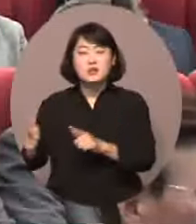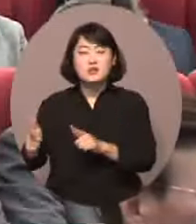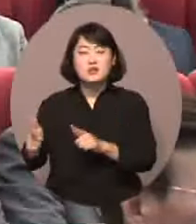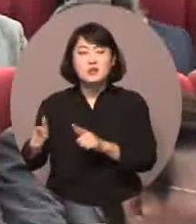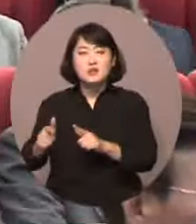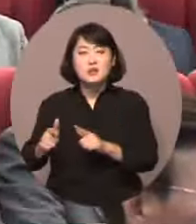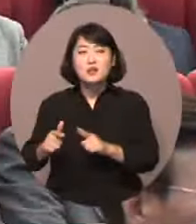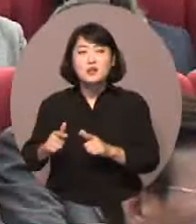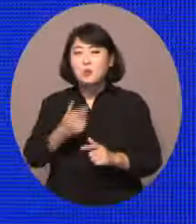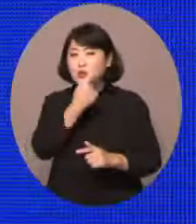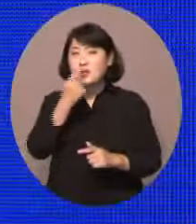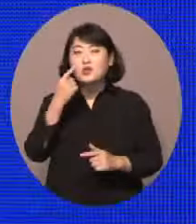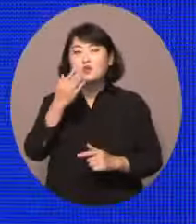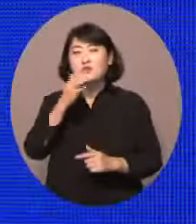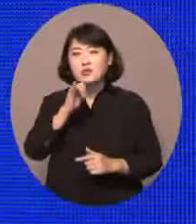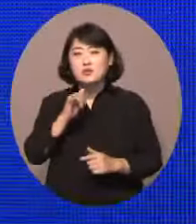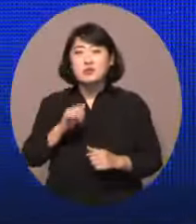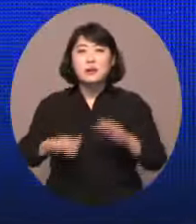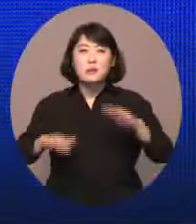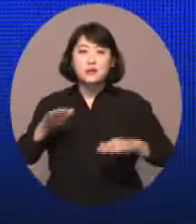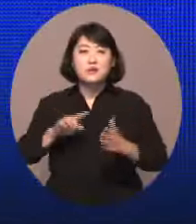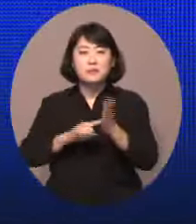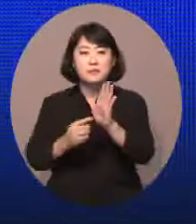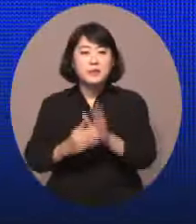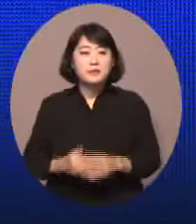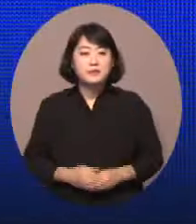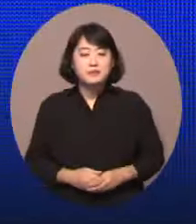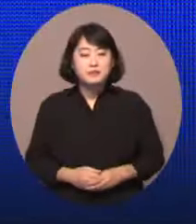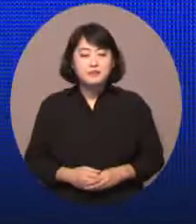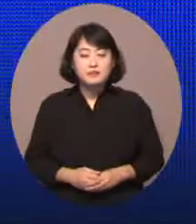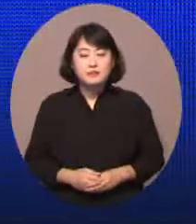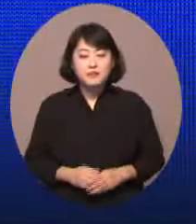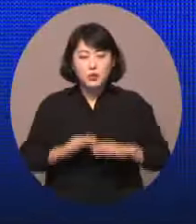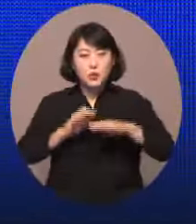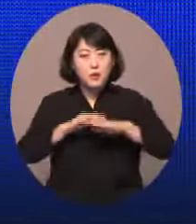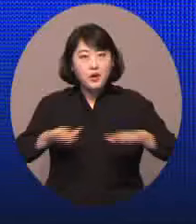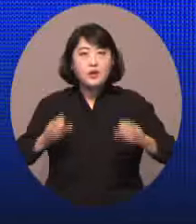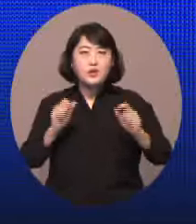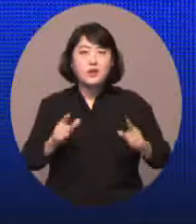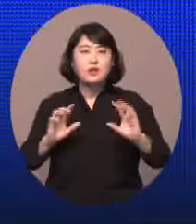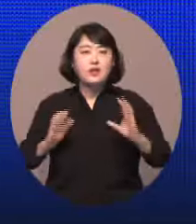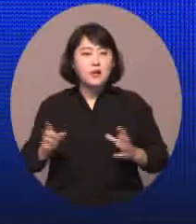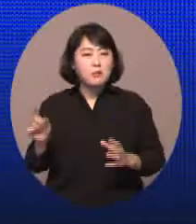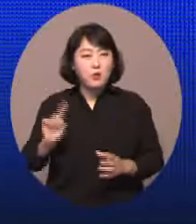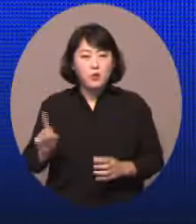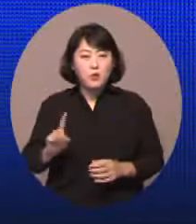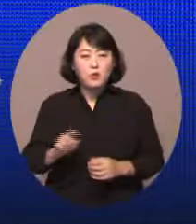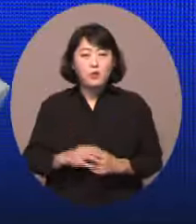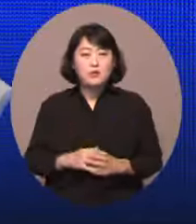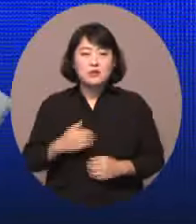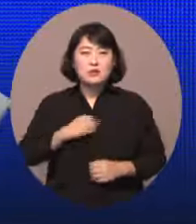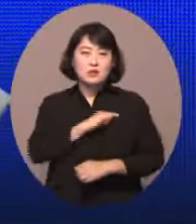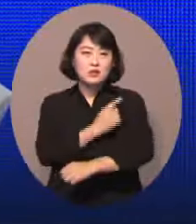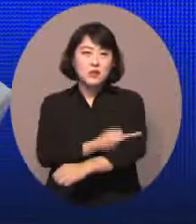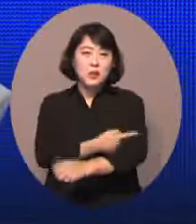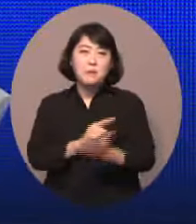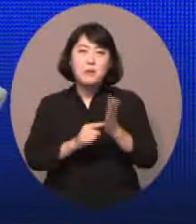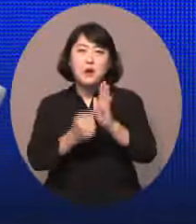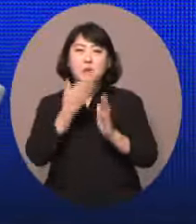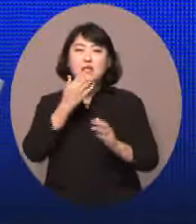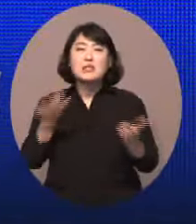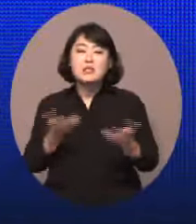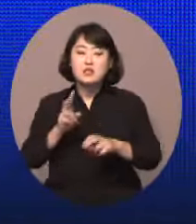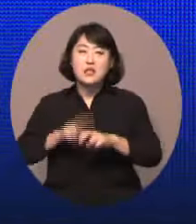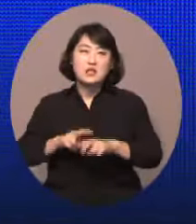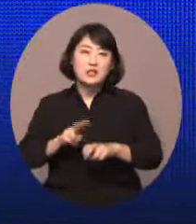차별화를 깨했습니다. 차별 없는 기회의 나라는 자신의 능력이 발휘될 수 있는 일자리가